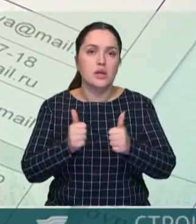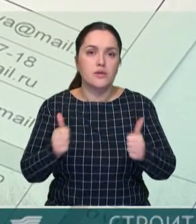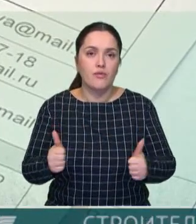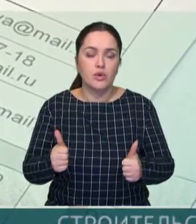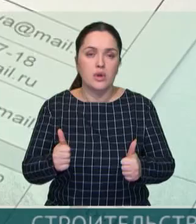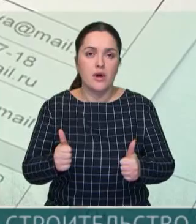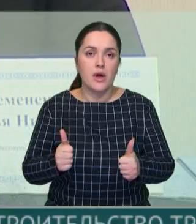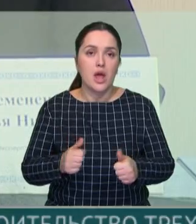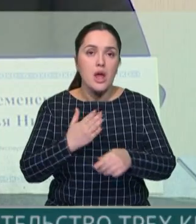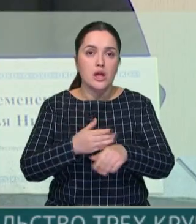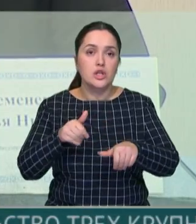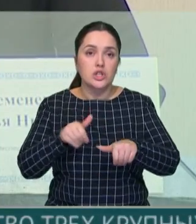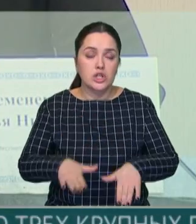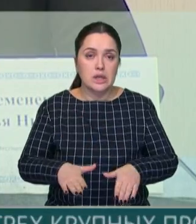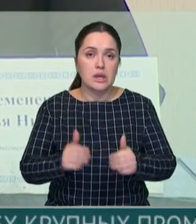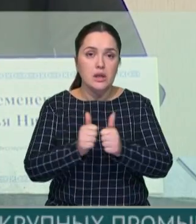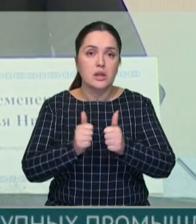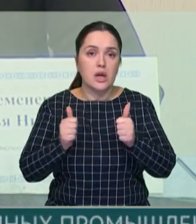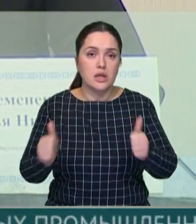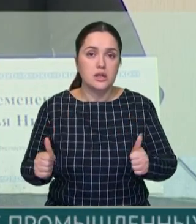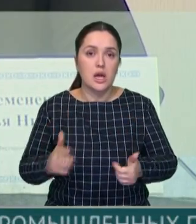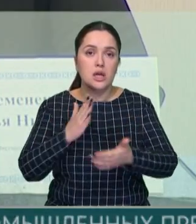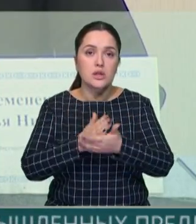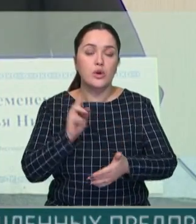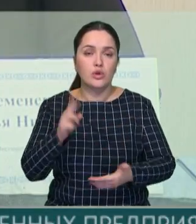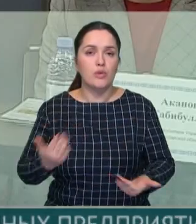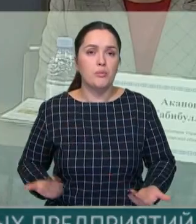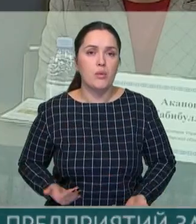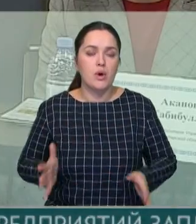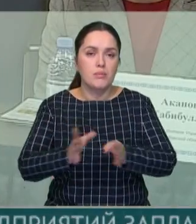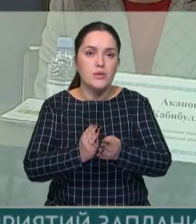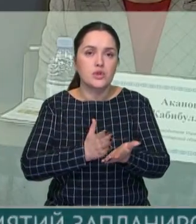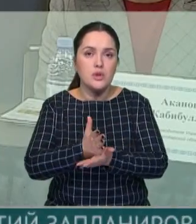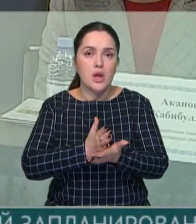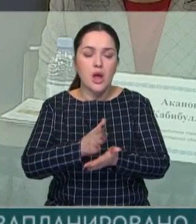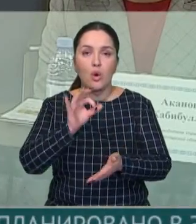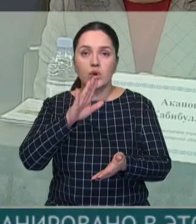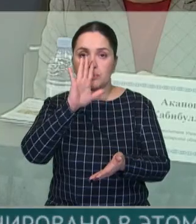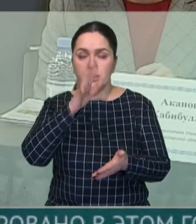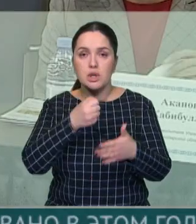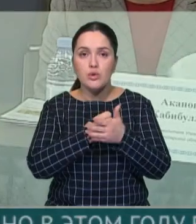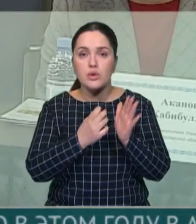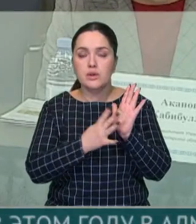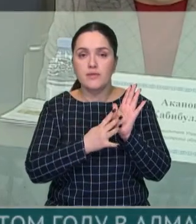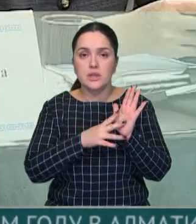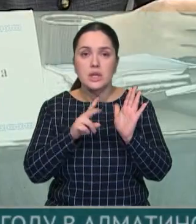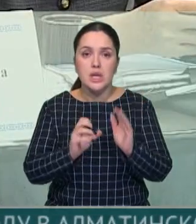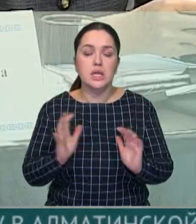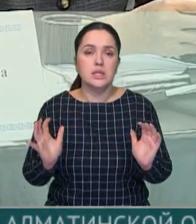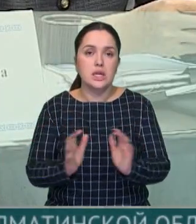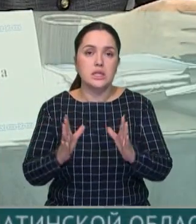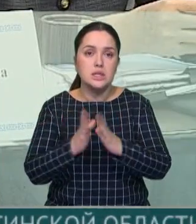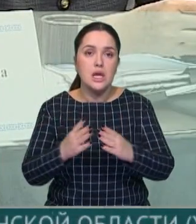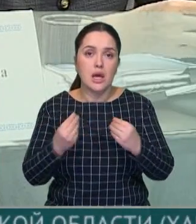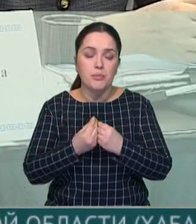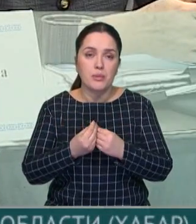разводов. Принимают решение официально поставить точку в брачных отношениях те пары, которые прожили вместе от 5 до 9 лет.